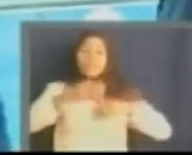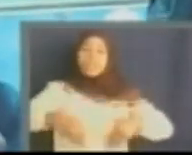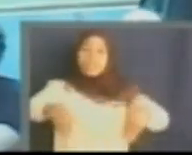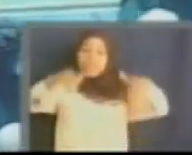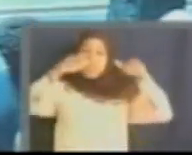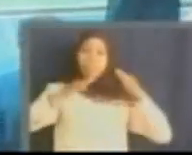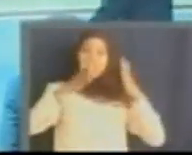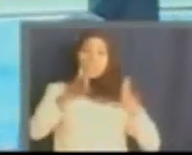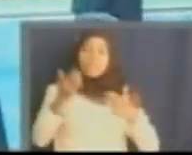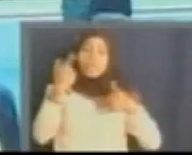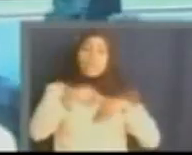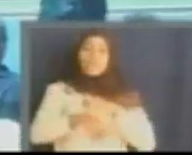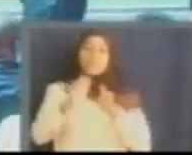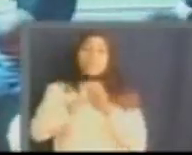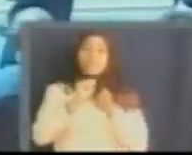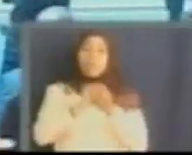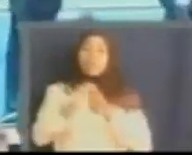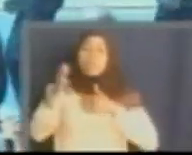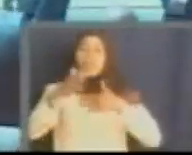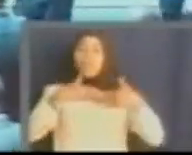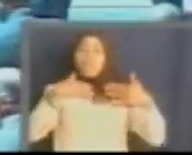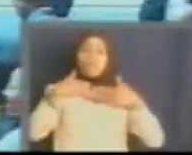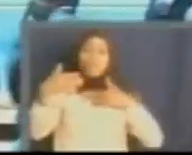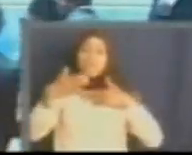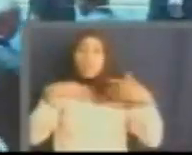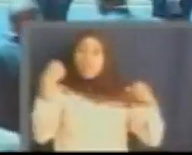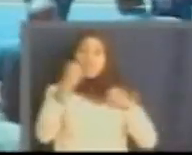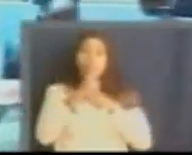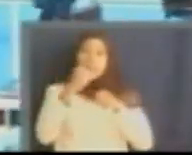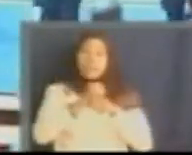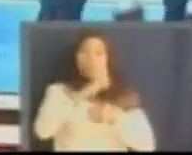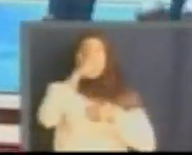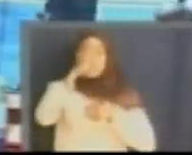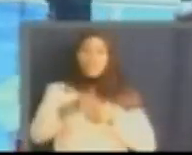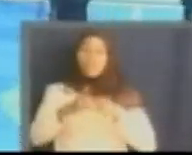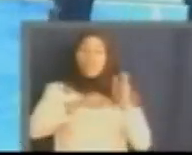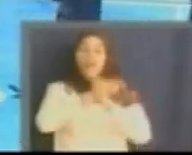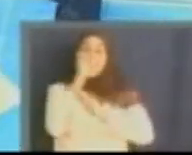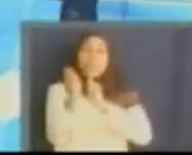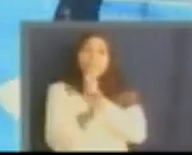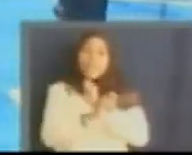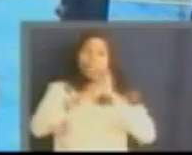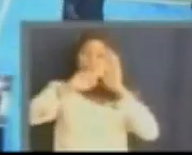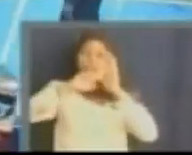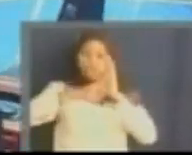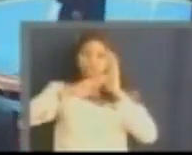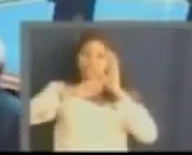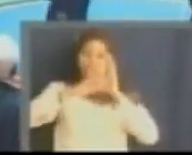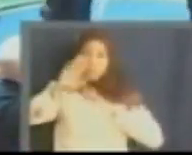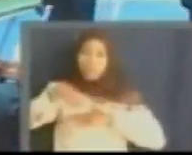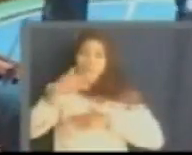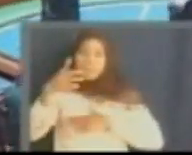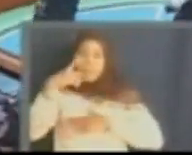kazi katika bunge hili kwa siku hii ya leo ni pamoja na kurekebisha kanuni baada ya kubaini kuwepo mambo kadha wa kadha